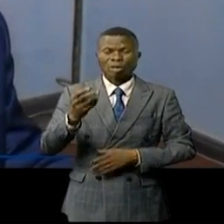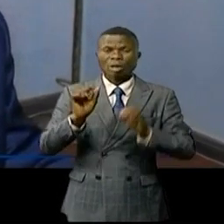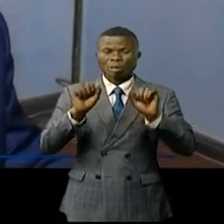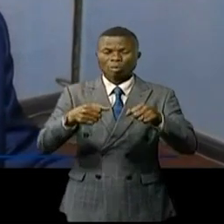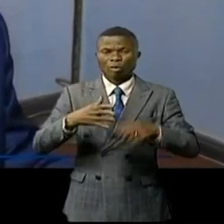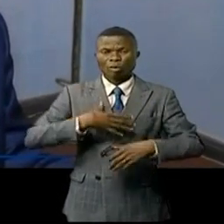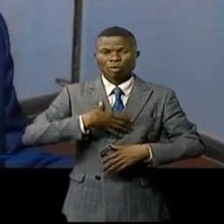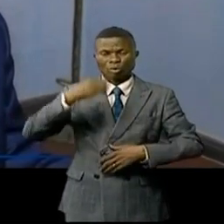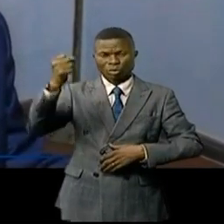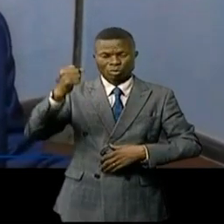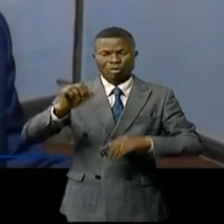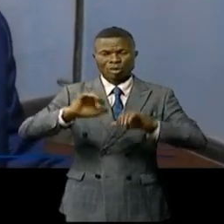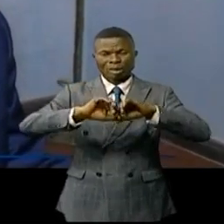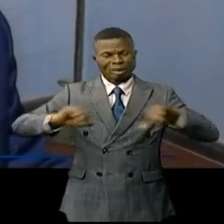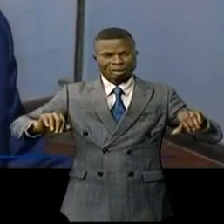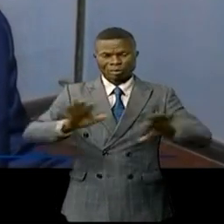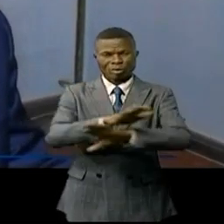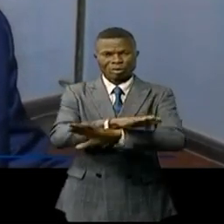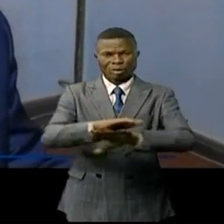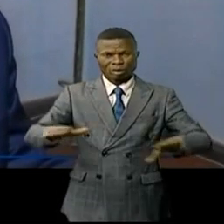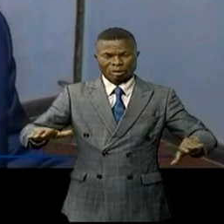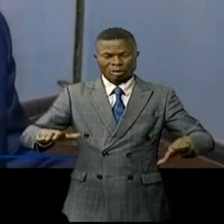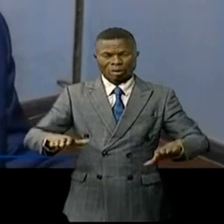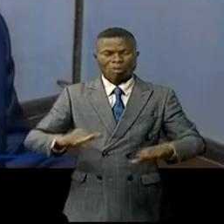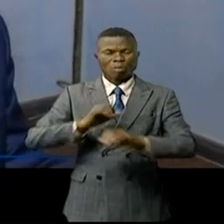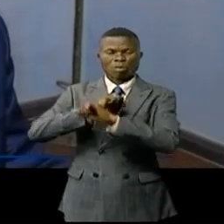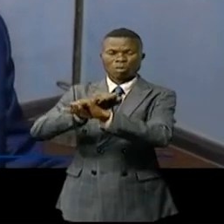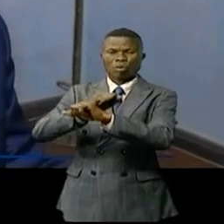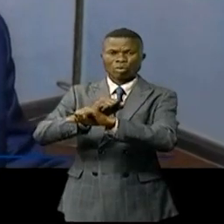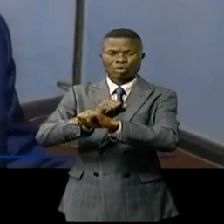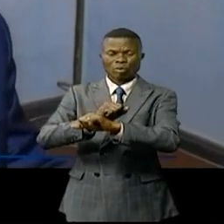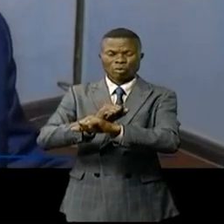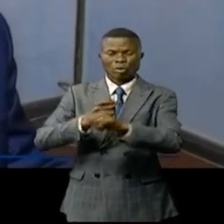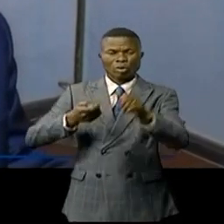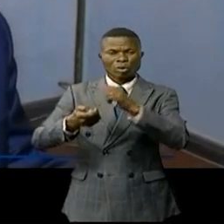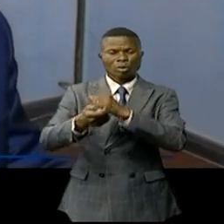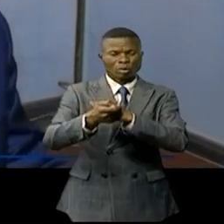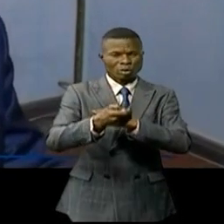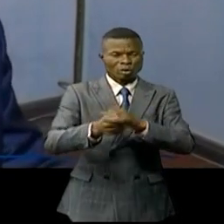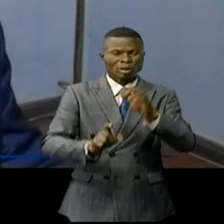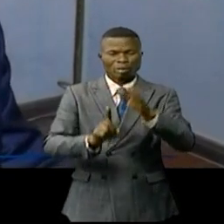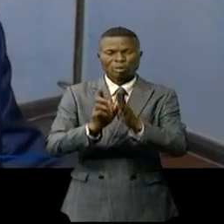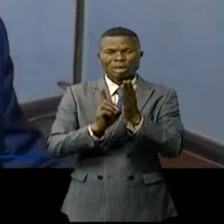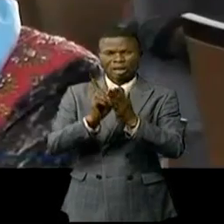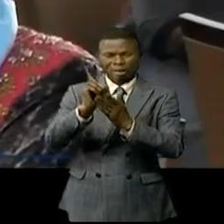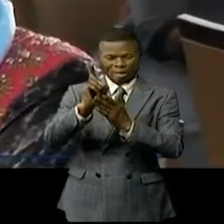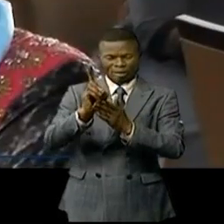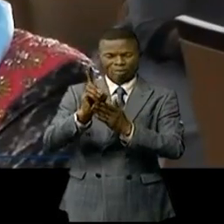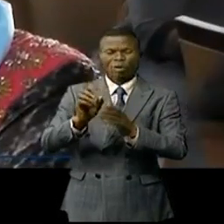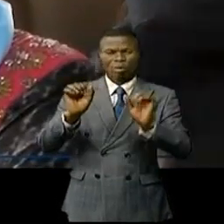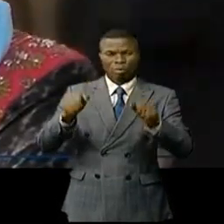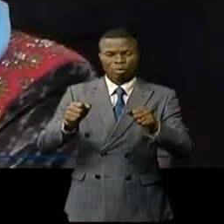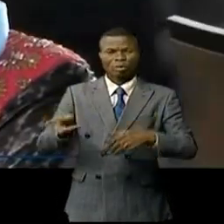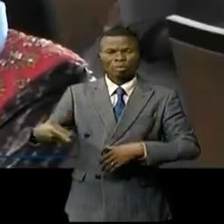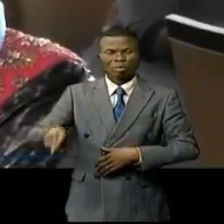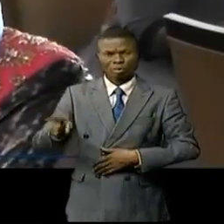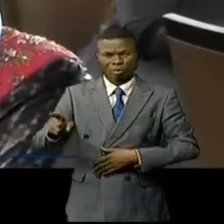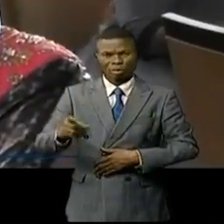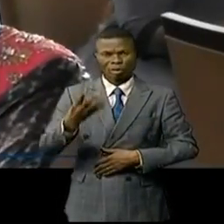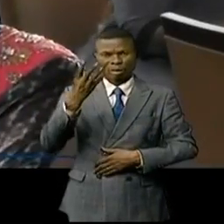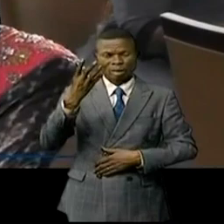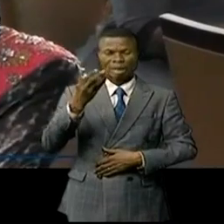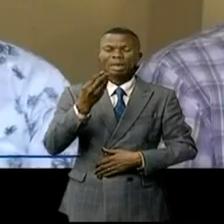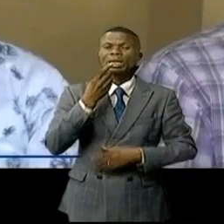vaincre la division qui freine l'essor et le développement de notre chère province. Les 4